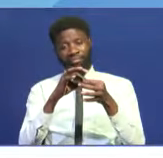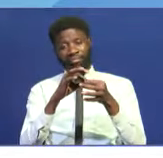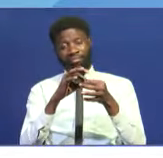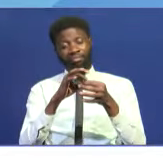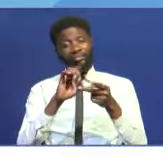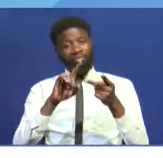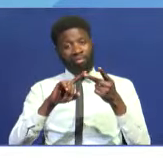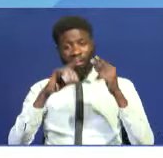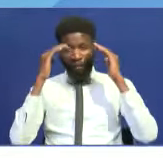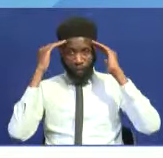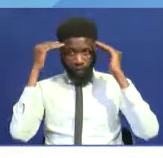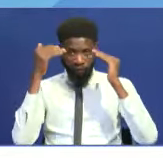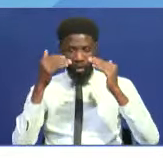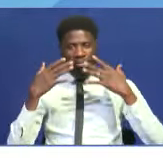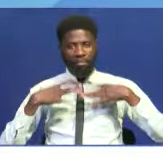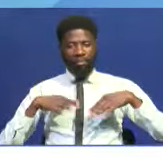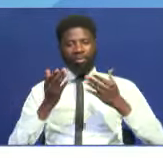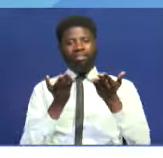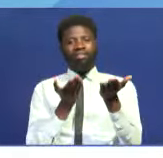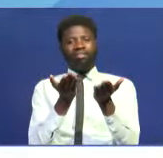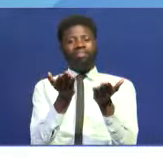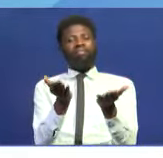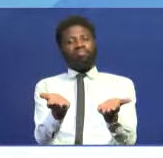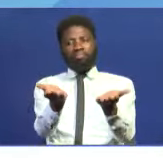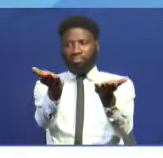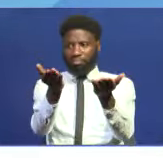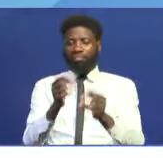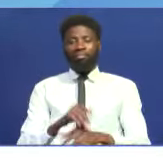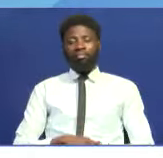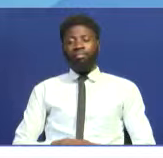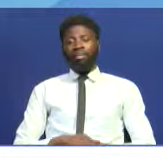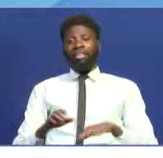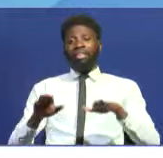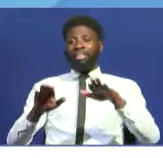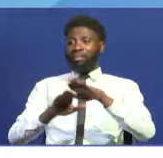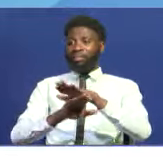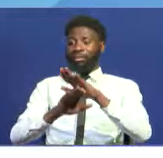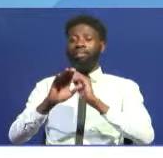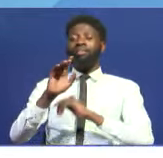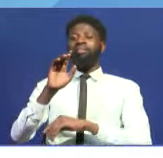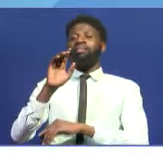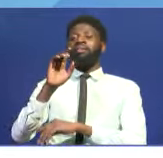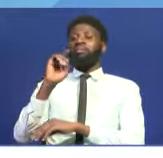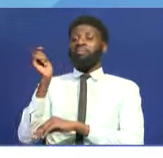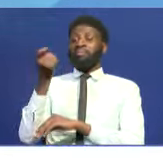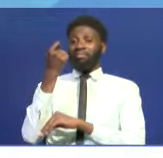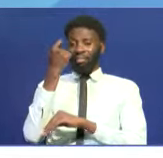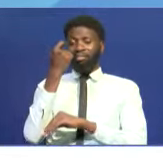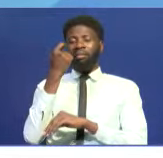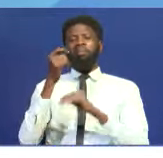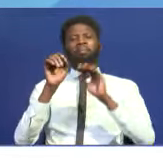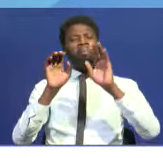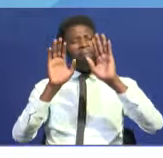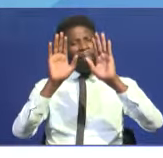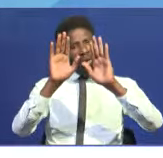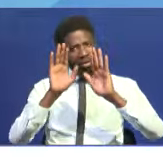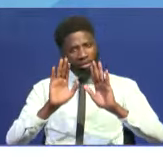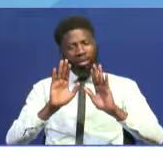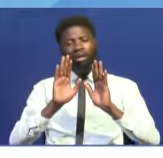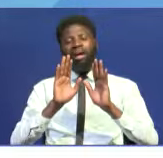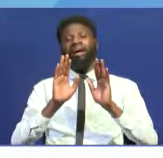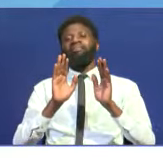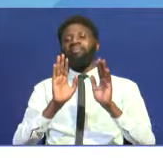wananchi. Naibu rais ambaye amekosa kufika katika hafla kadhaa muhimu za serikali, hata hivyo alikwepa kujibu madai